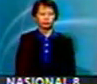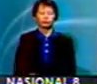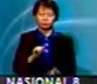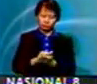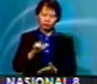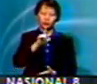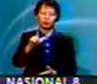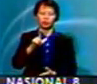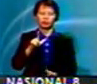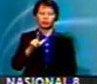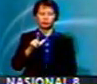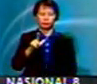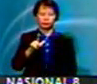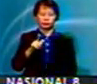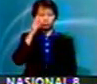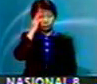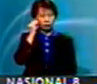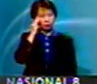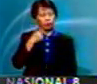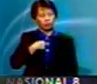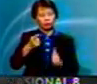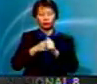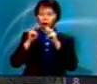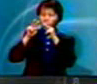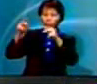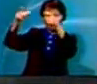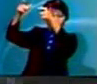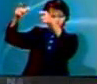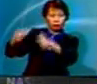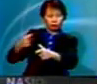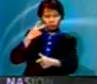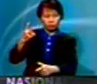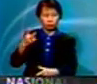Itulah pengalaman saya yang pertama saya melihat Kaabah itu.